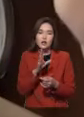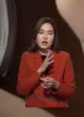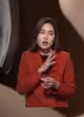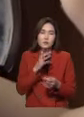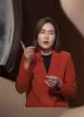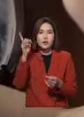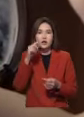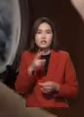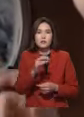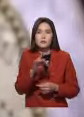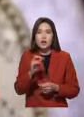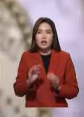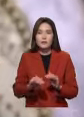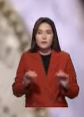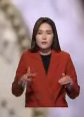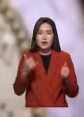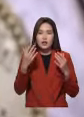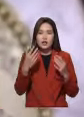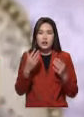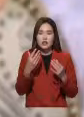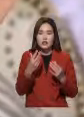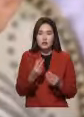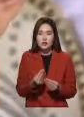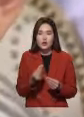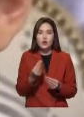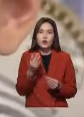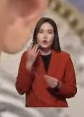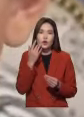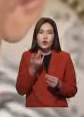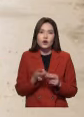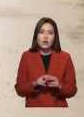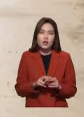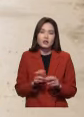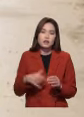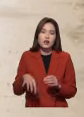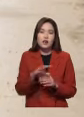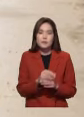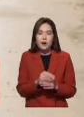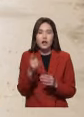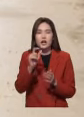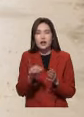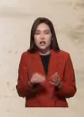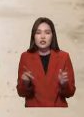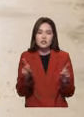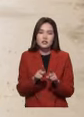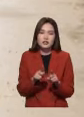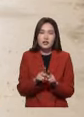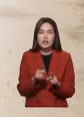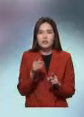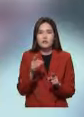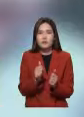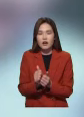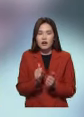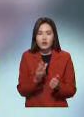оны балаларға, балаға білдірмеуге тырысамыз. Кішкентай Жұманыш деген ұлымыз бар. Тура әкесі секілді ол да қалжыңбас.